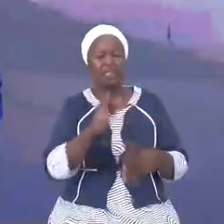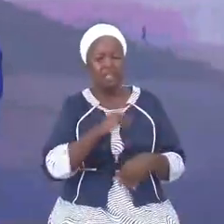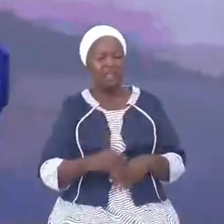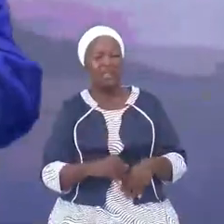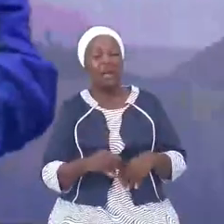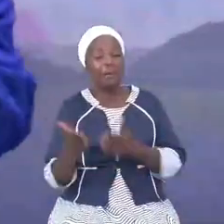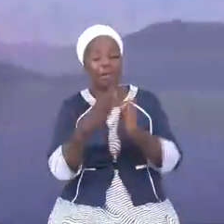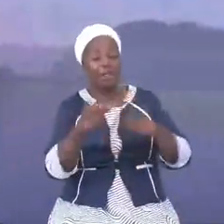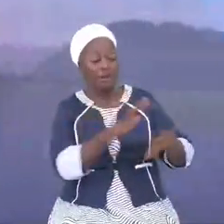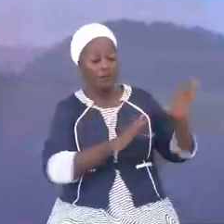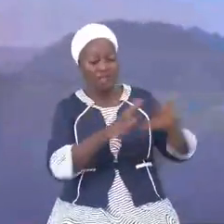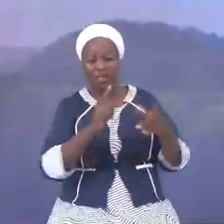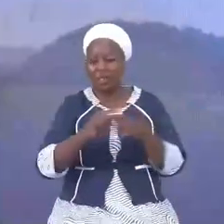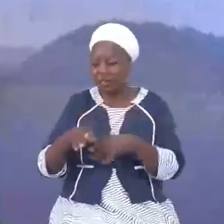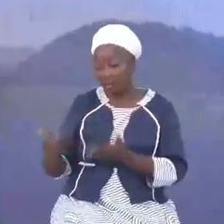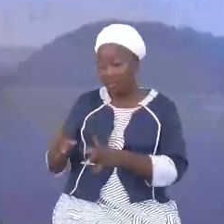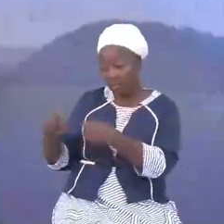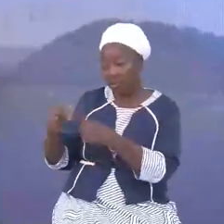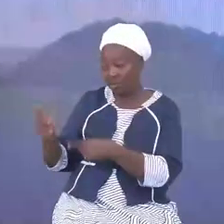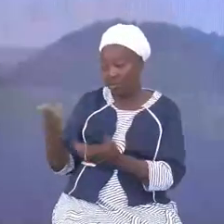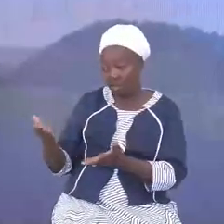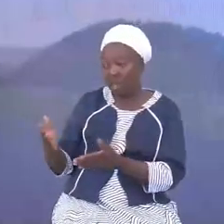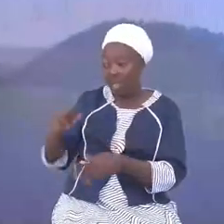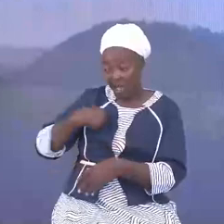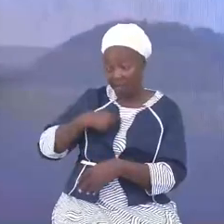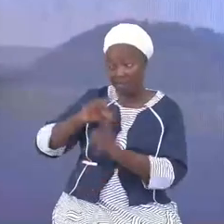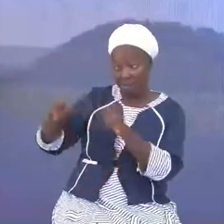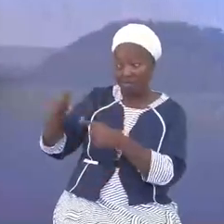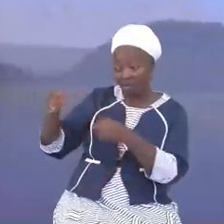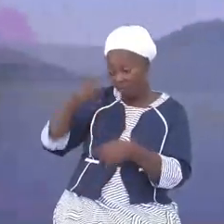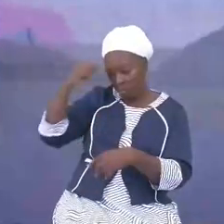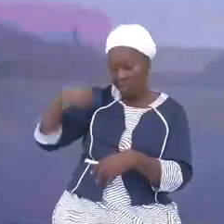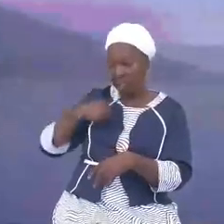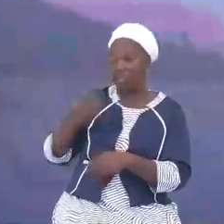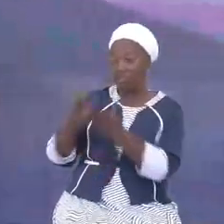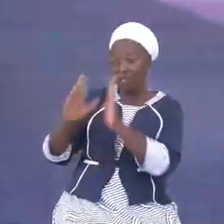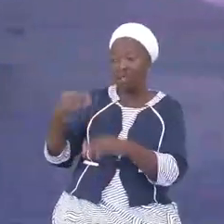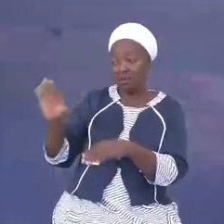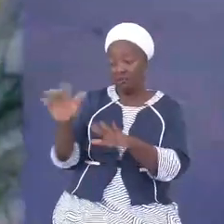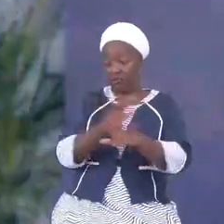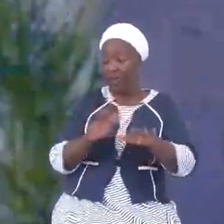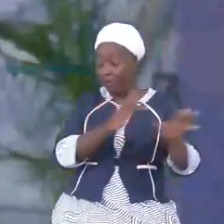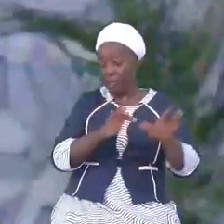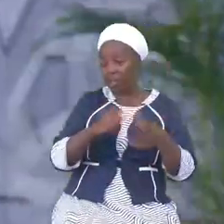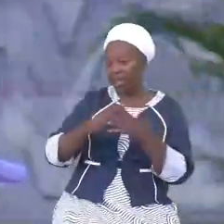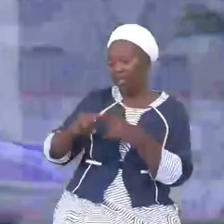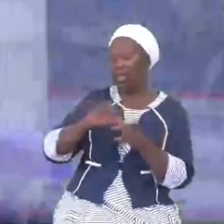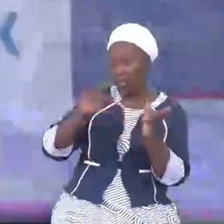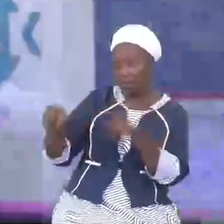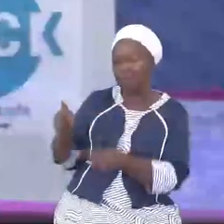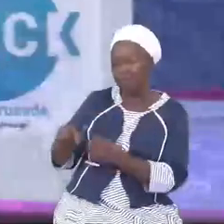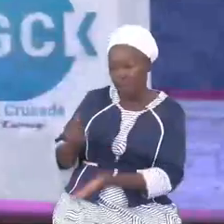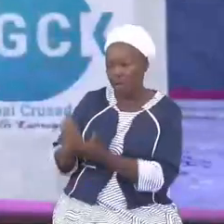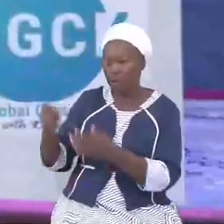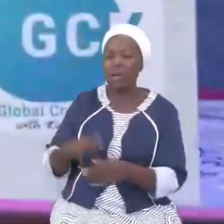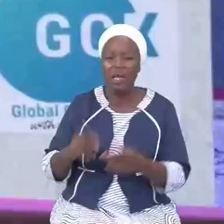Il veut te faire miséricorde. Il veut que tu te répandes. Le messager miséricorde. Dieu est notre messager. Son nom est compassion. Et il envoie le